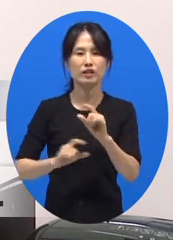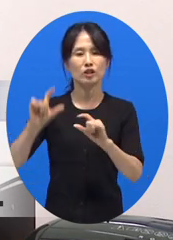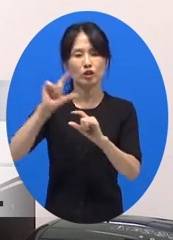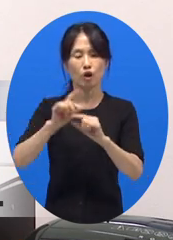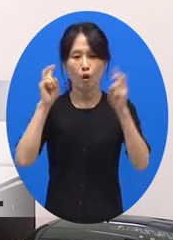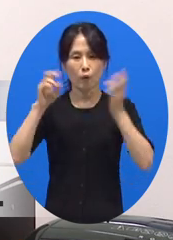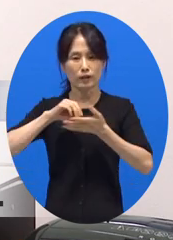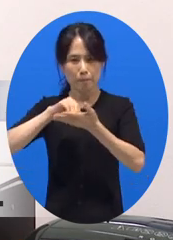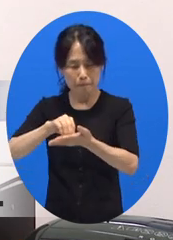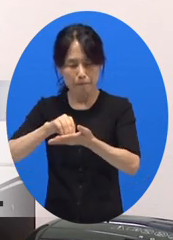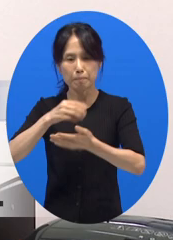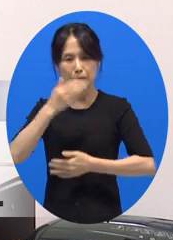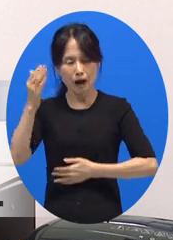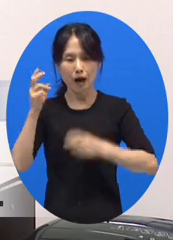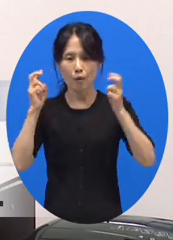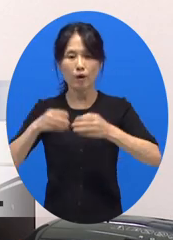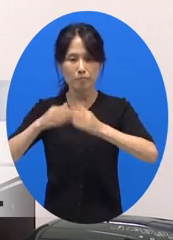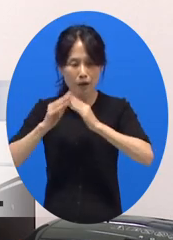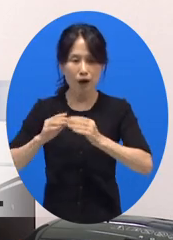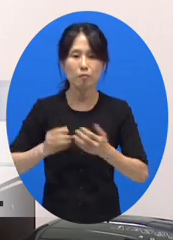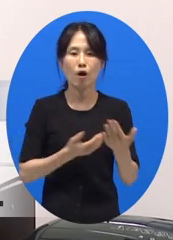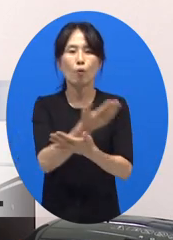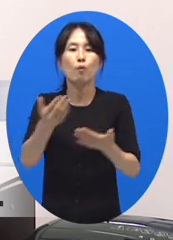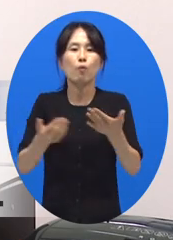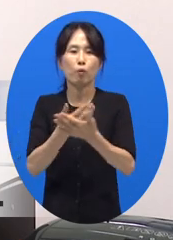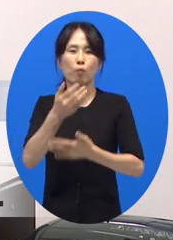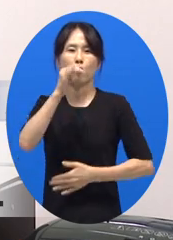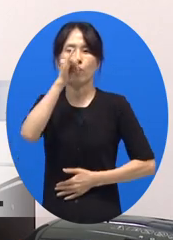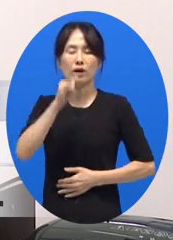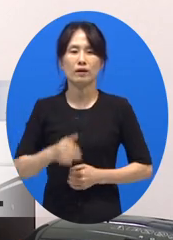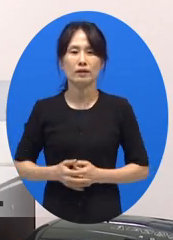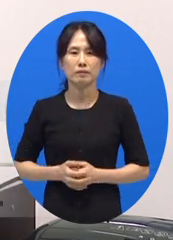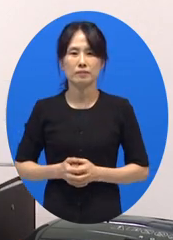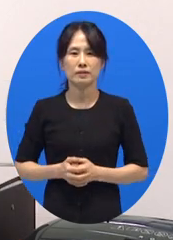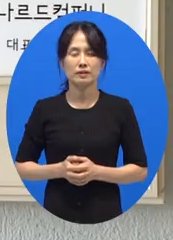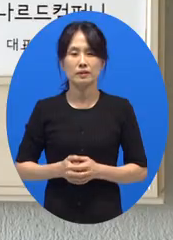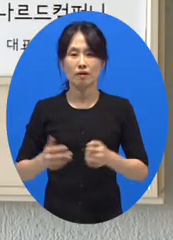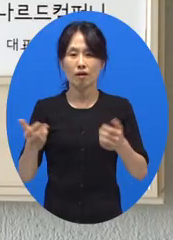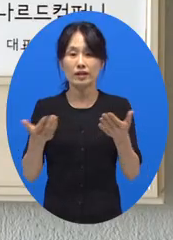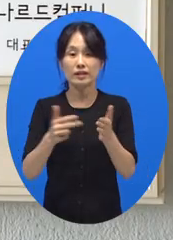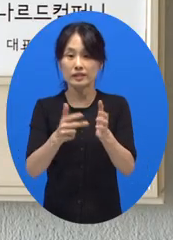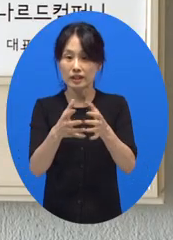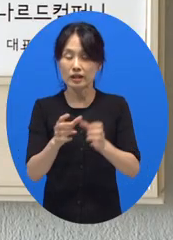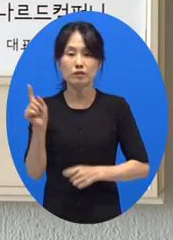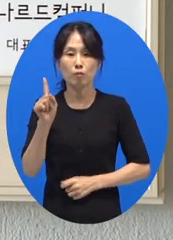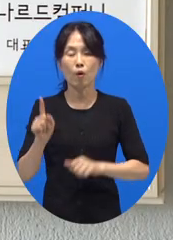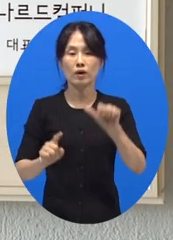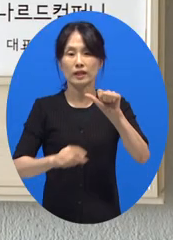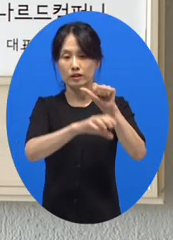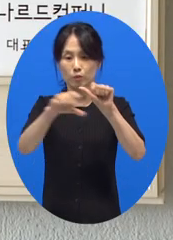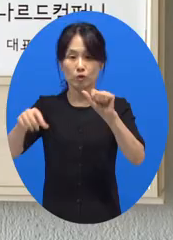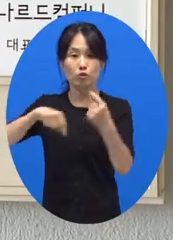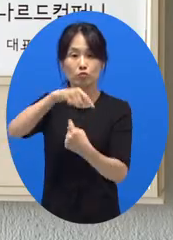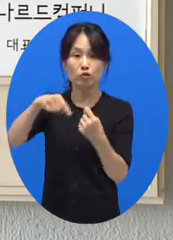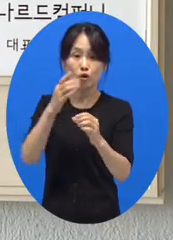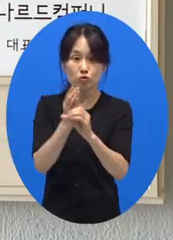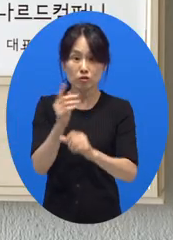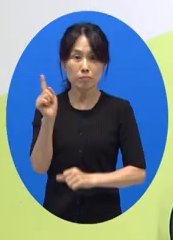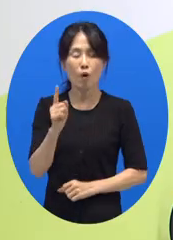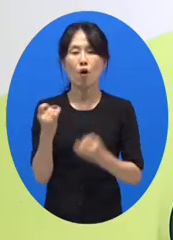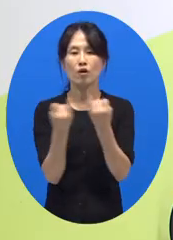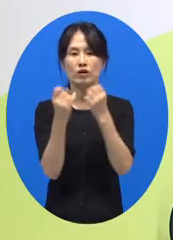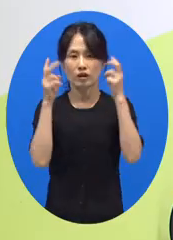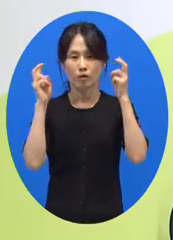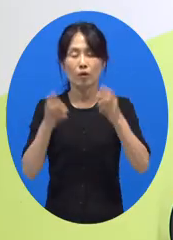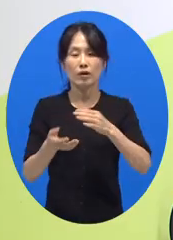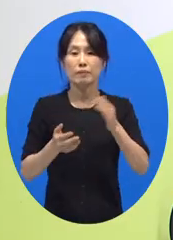이제 여성들이 더 취업하고 창업으로 연결될 수 있는 활류 체계가 되기 때문에 도 일자리 재단은 현재 도내 5개 시군에서 운영